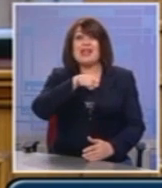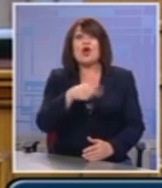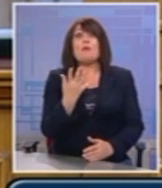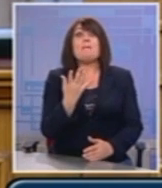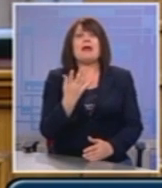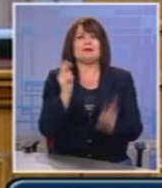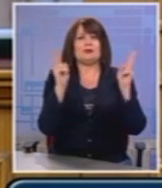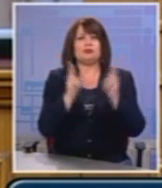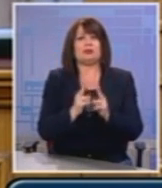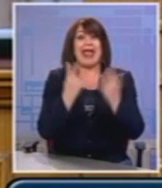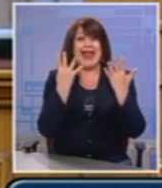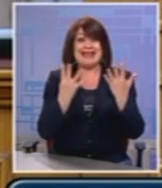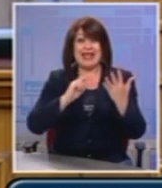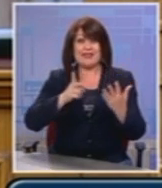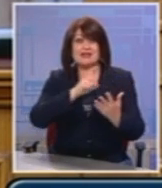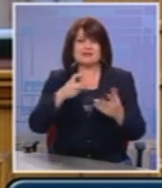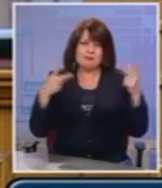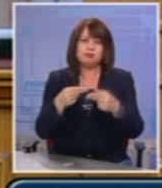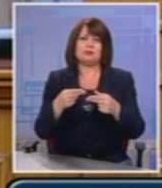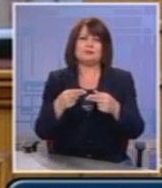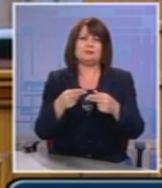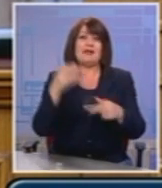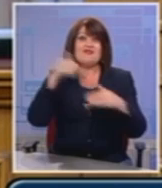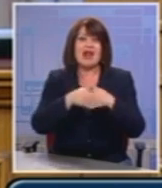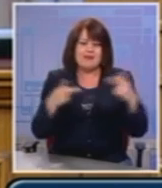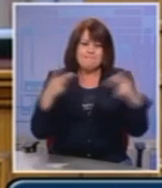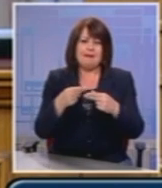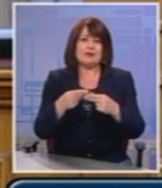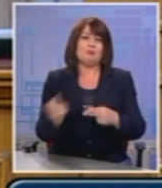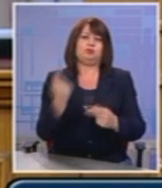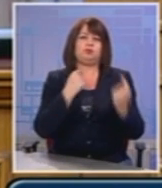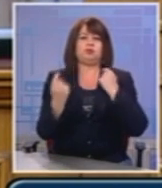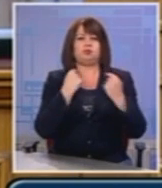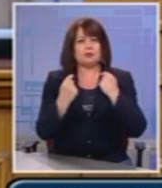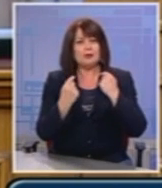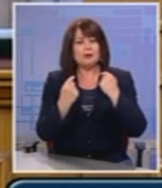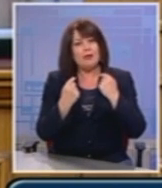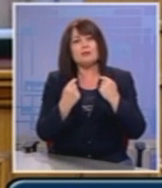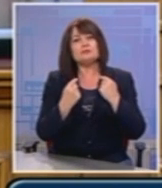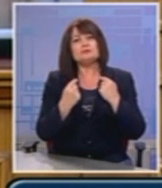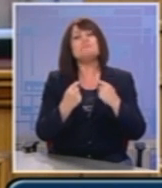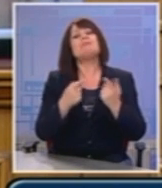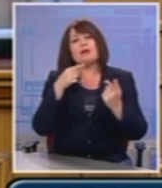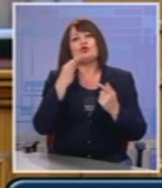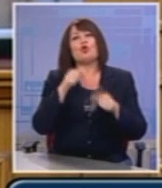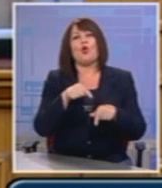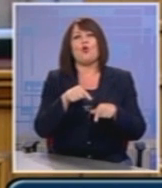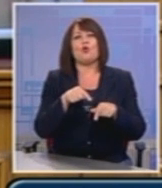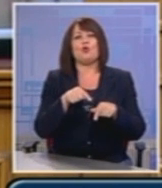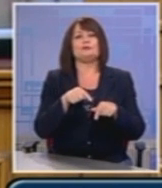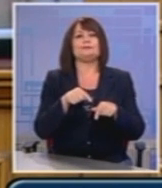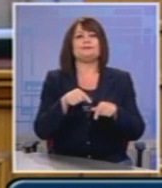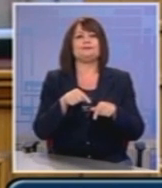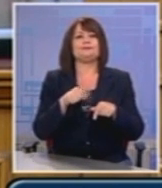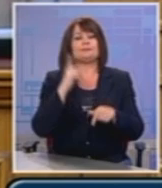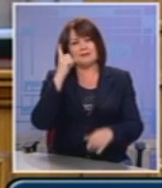ε 9 δισεκατομμύρια ευρώ κουρεύτηκαν σε ένα βράδυ έχασαν δηλαδή απ αυτή την αιτία η οποία είναι